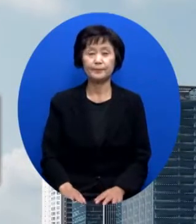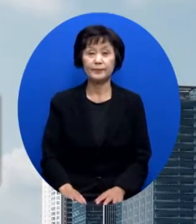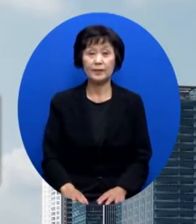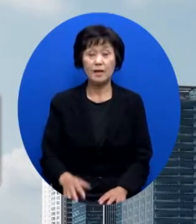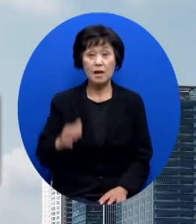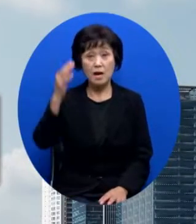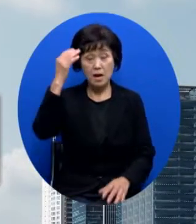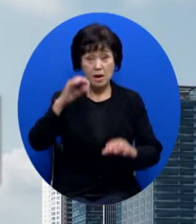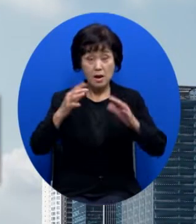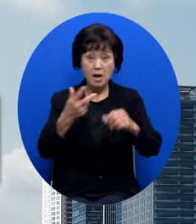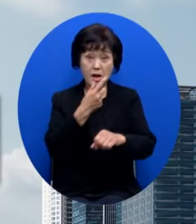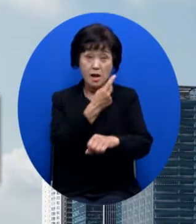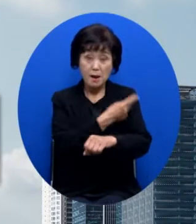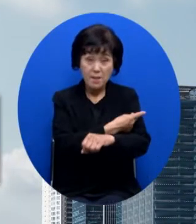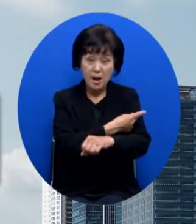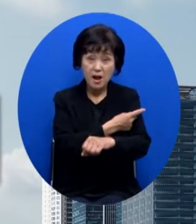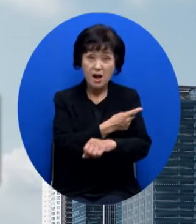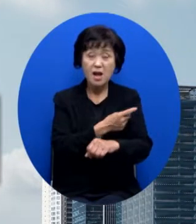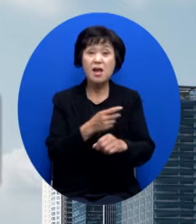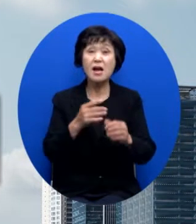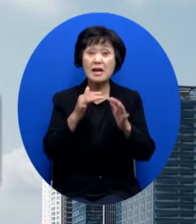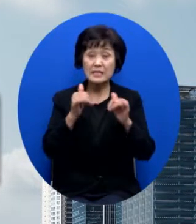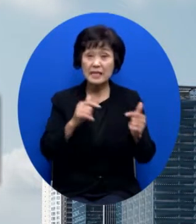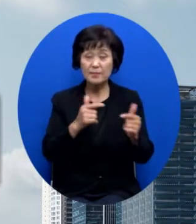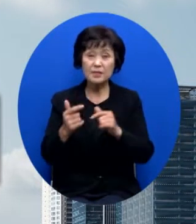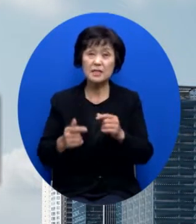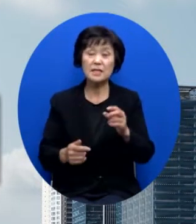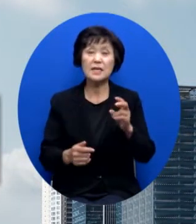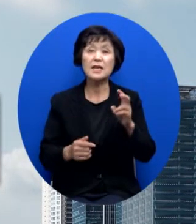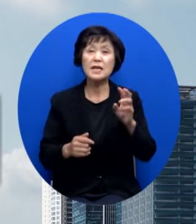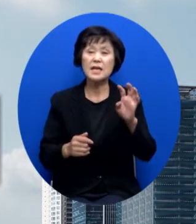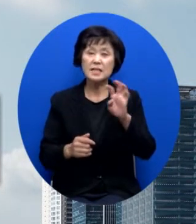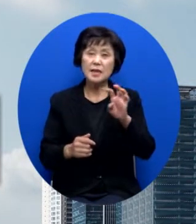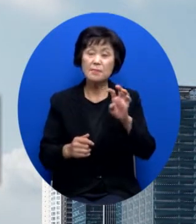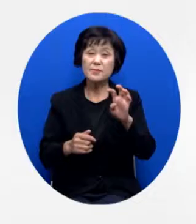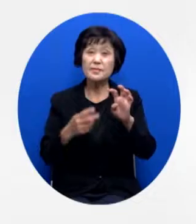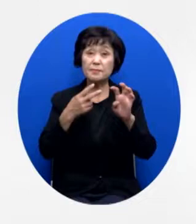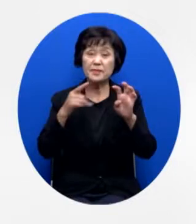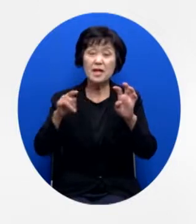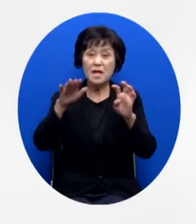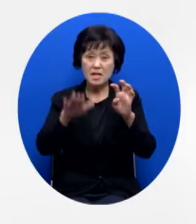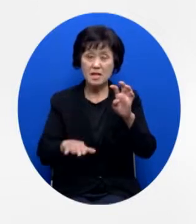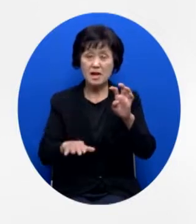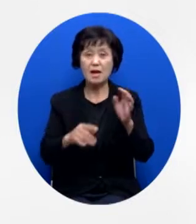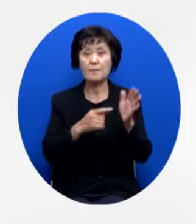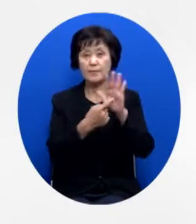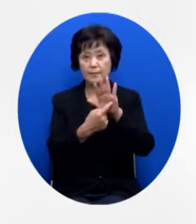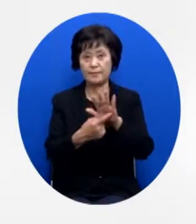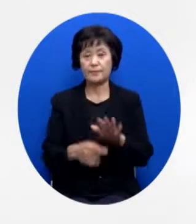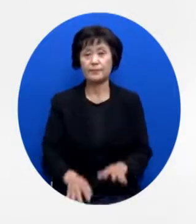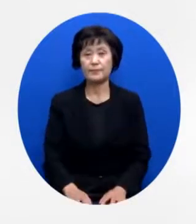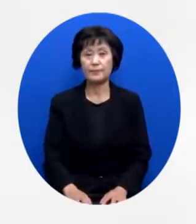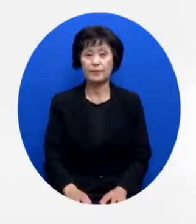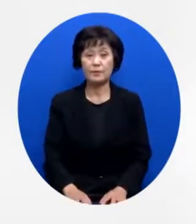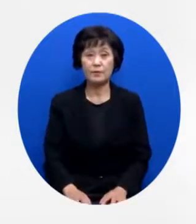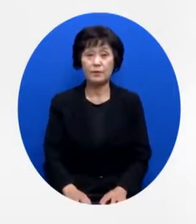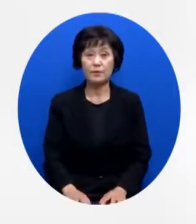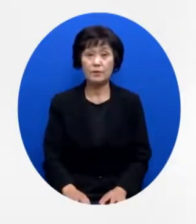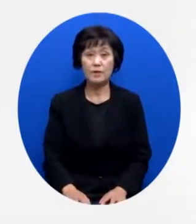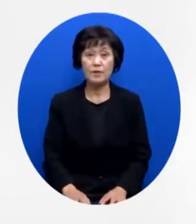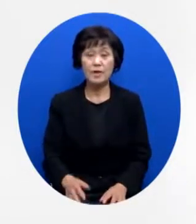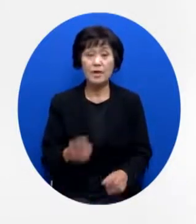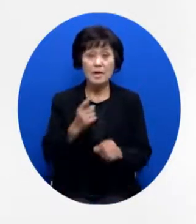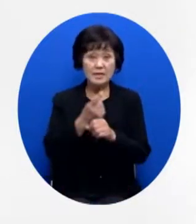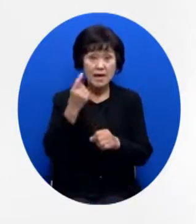우리나라 마약 사범 3명 가운데 1명이 30대 이하인 것으로 나타났습니다. 국민의힘 김상훈 의원에 따르면